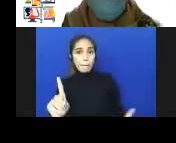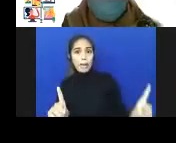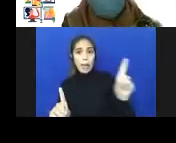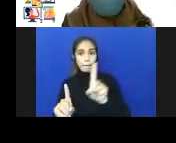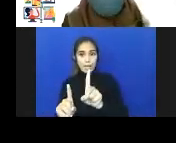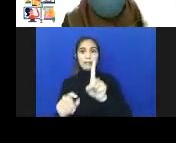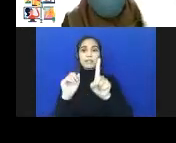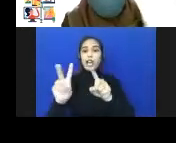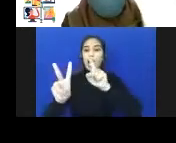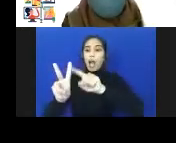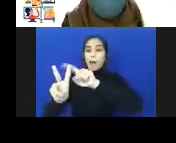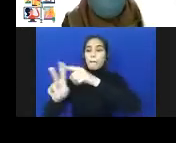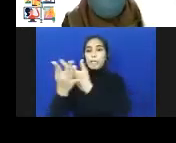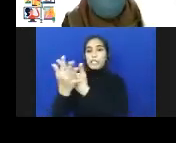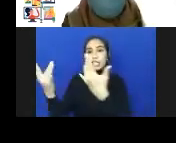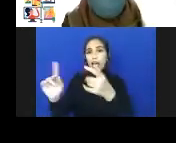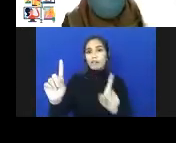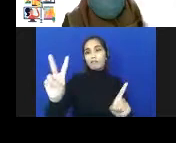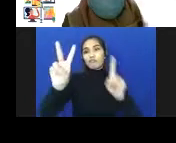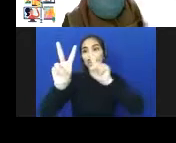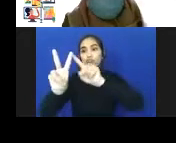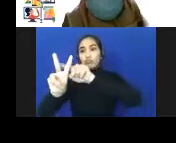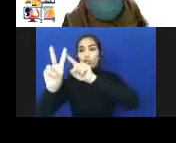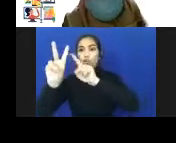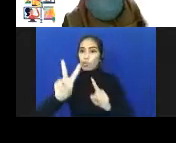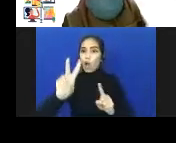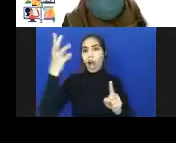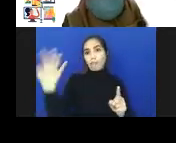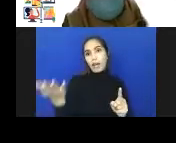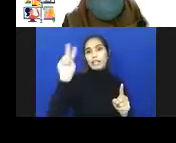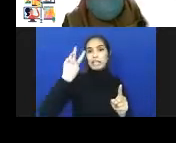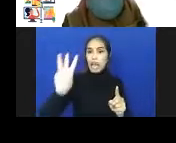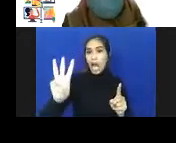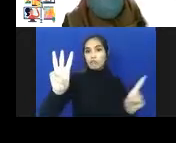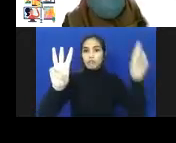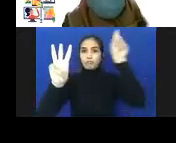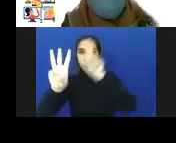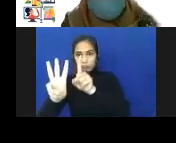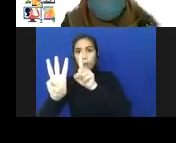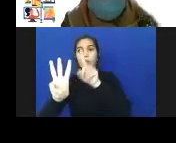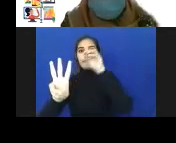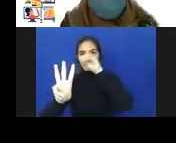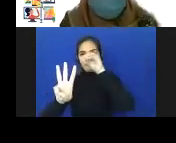3 orang peserta, kemudian disiapkan modulnya, semuanya sudah disiapkan.